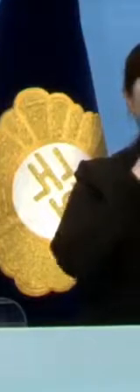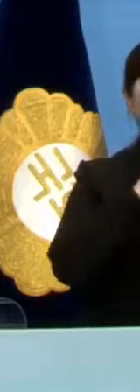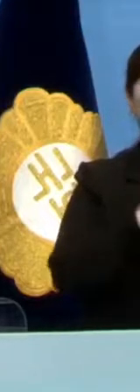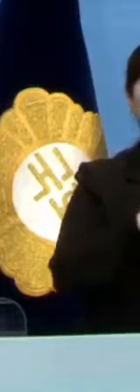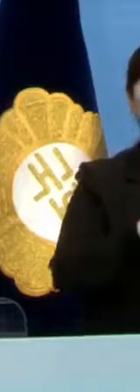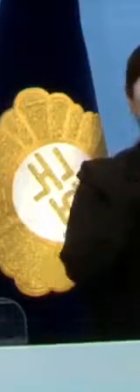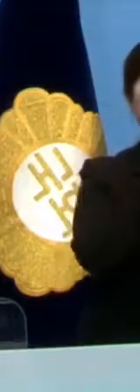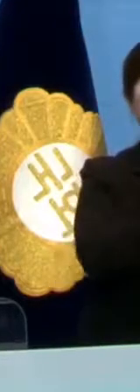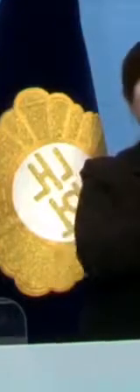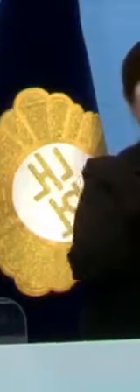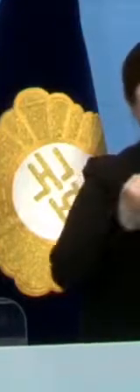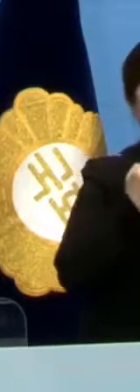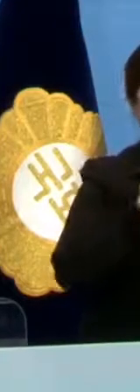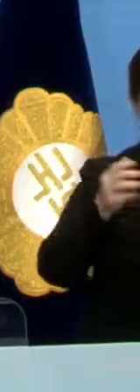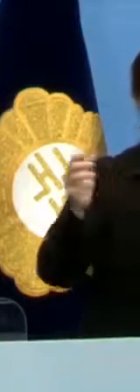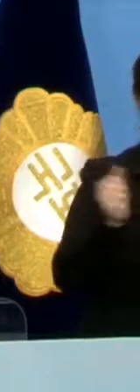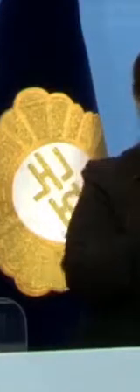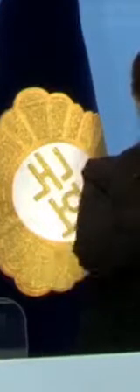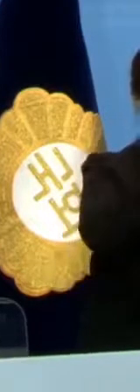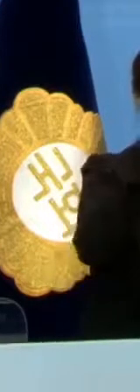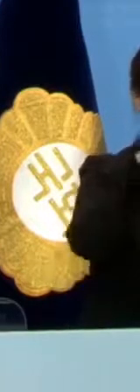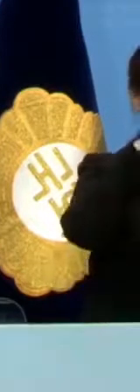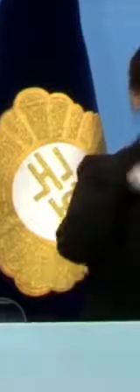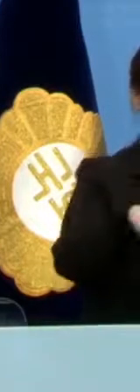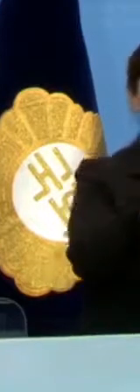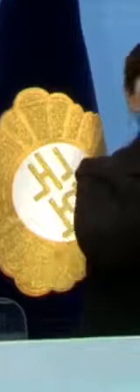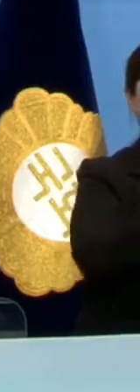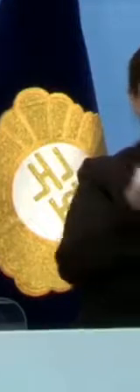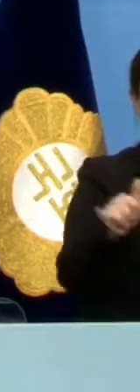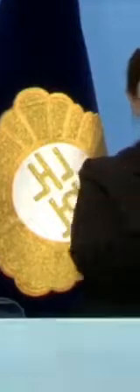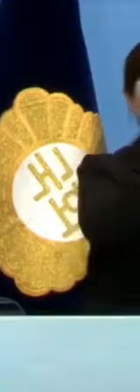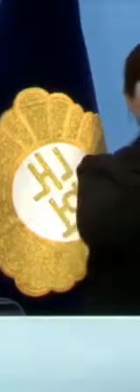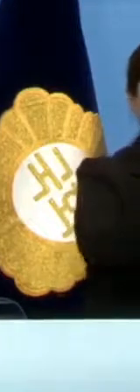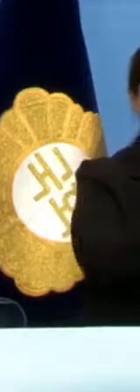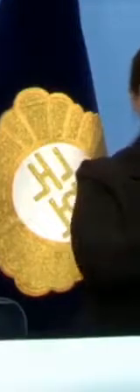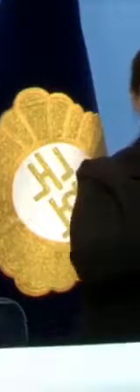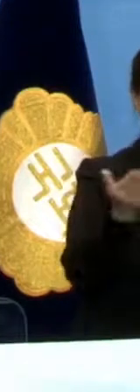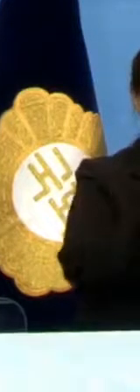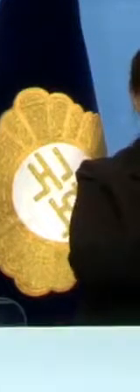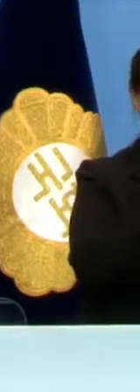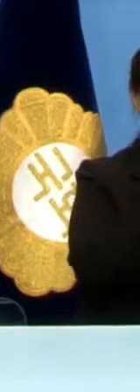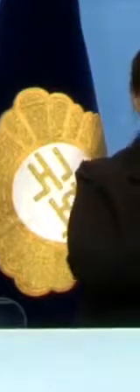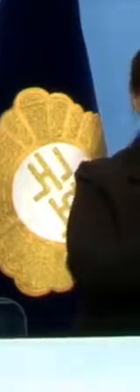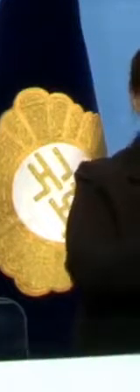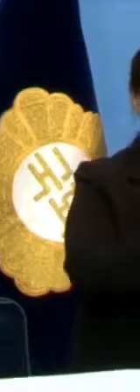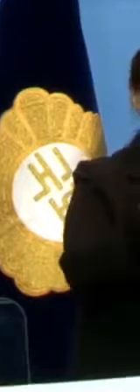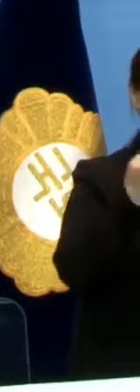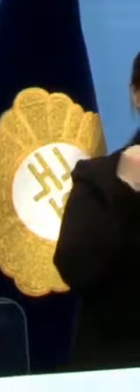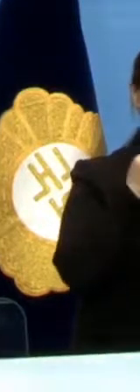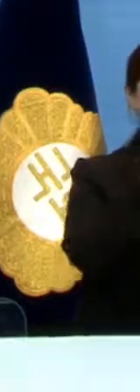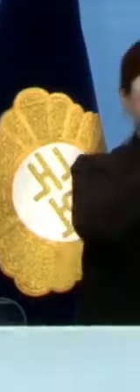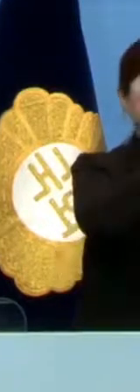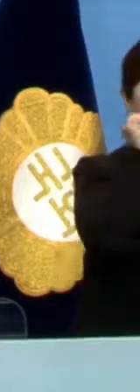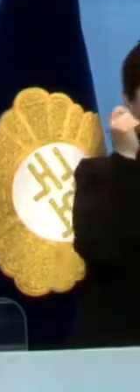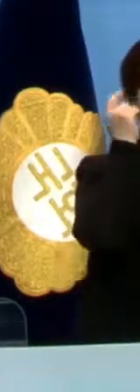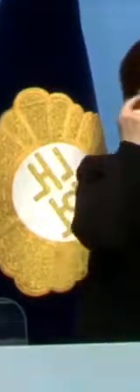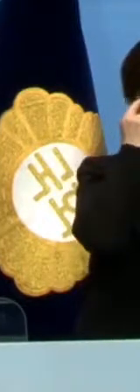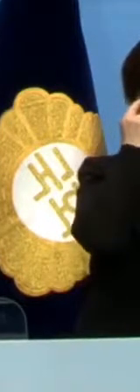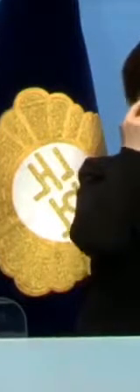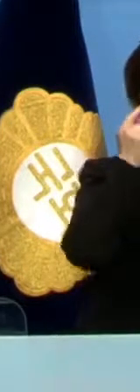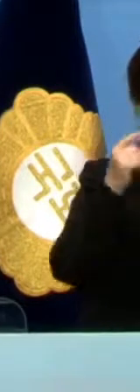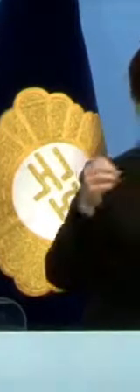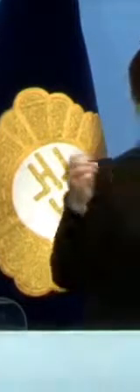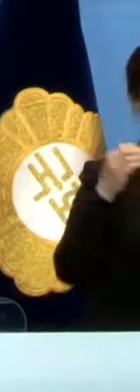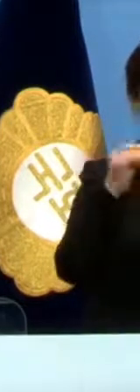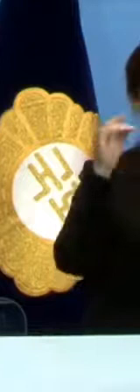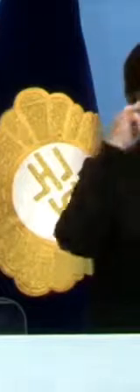분의 힘으로는 가덕도 공항을 추진하는데 힘이 붙일 것이라는 그런 또 생각도